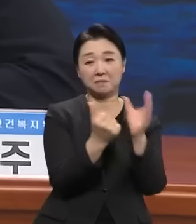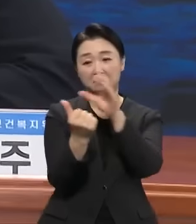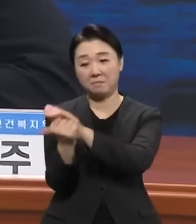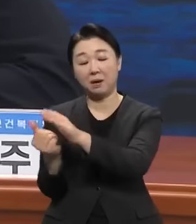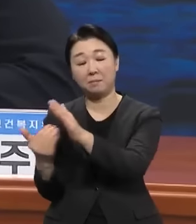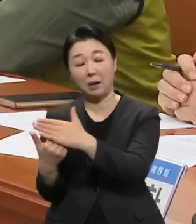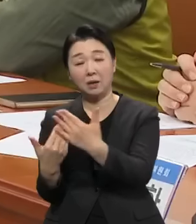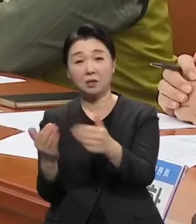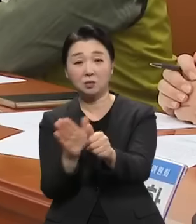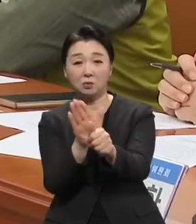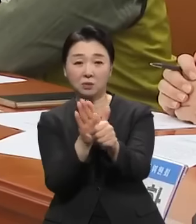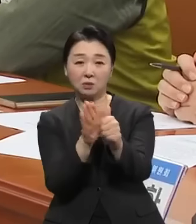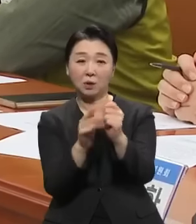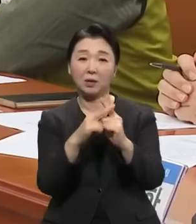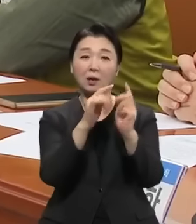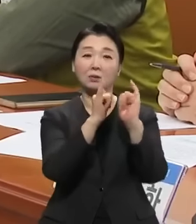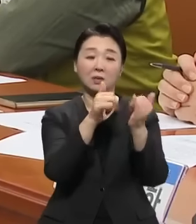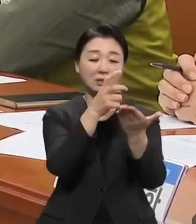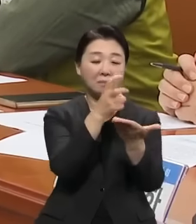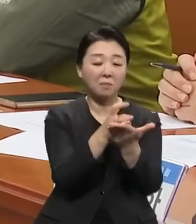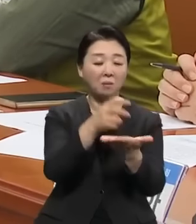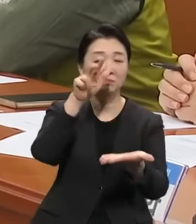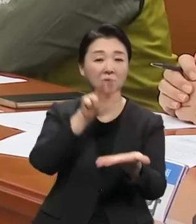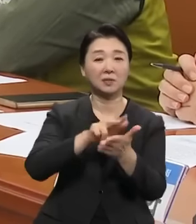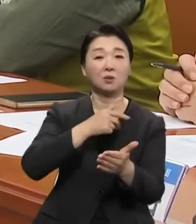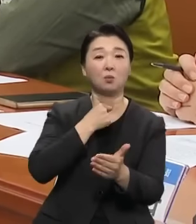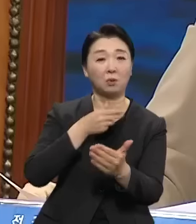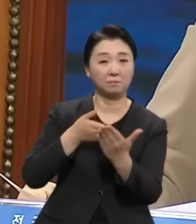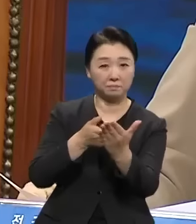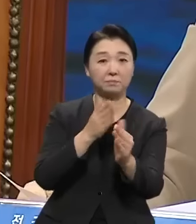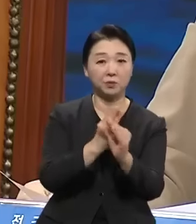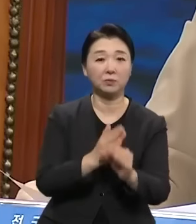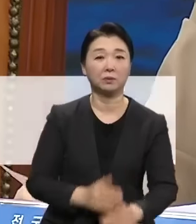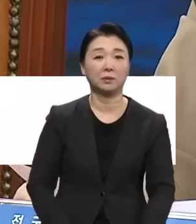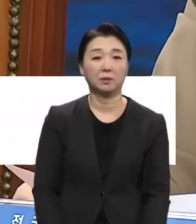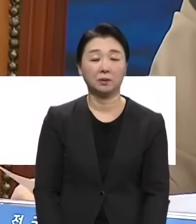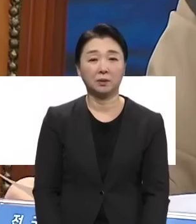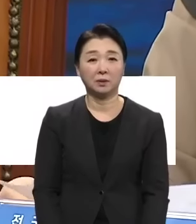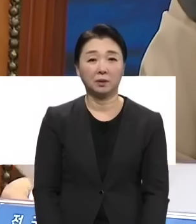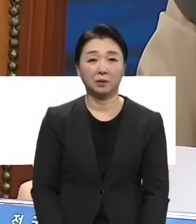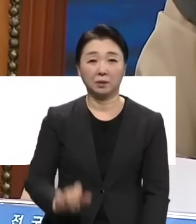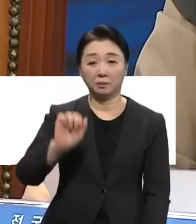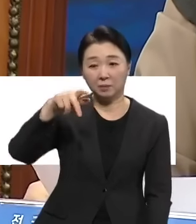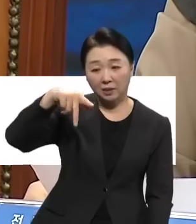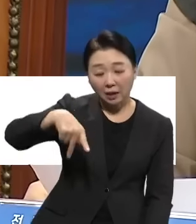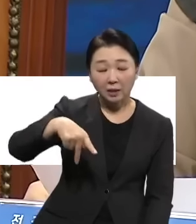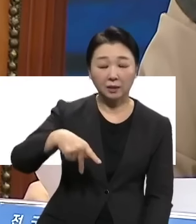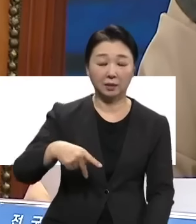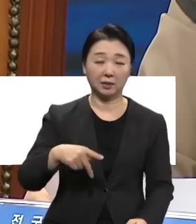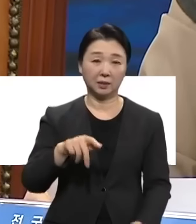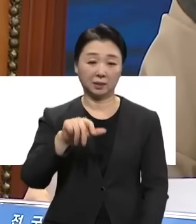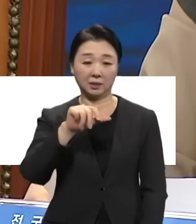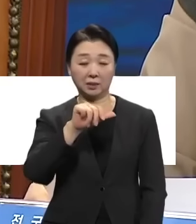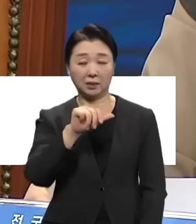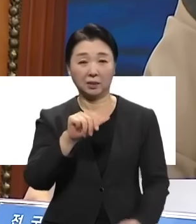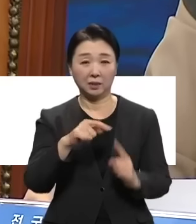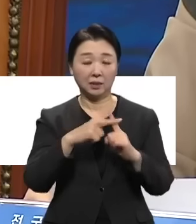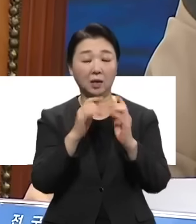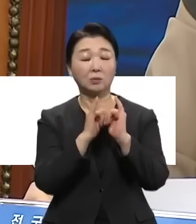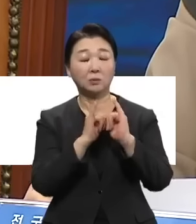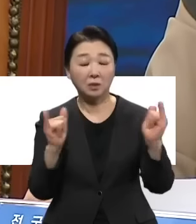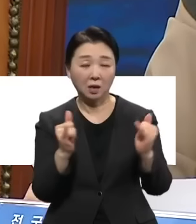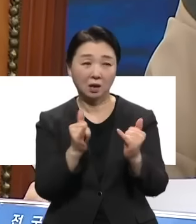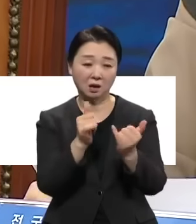진료 지원 간호사에 대한 법안 재정을 요구해 왔습니다 pa 간호사들은 아무런 법적 보호 장치도 없이 전공의가